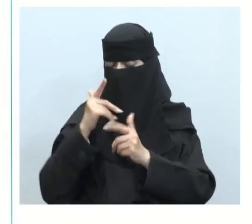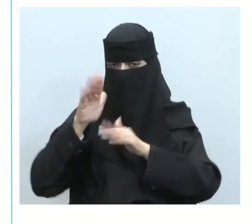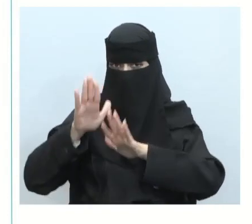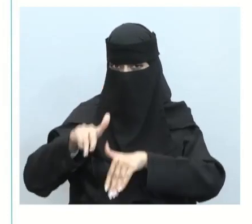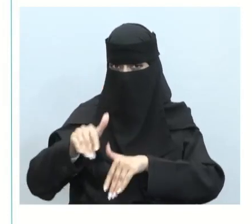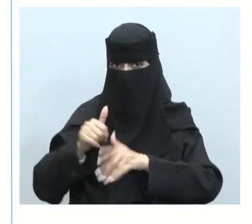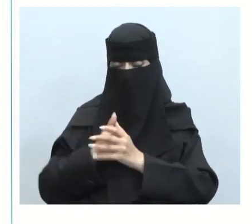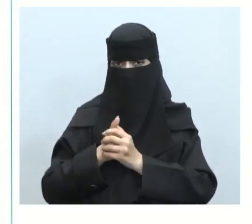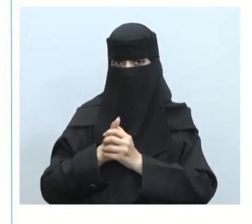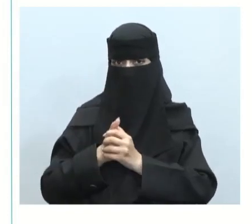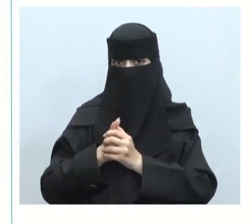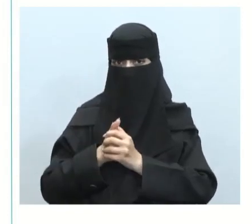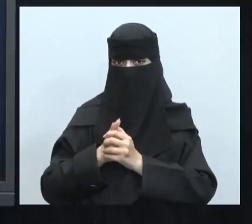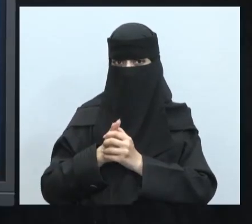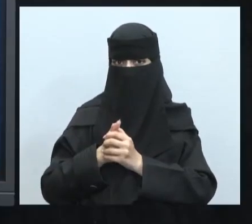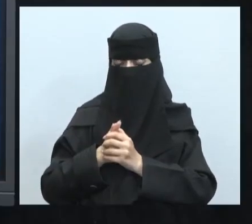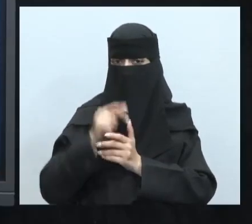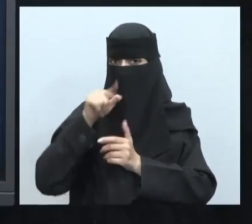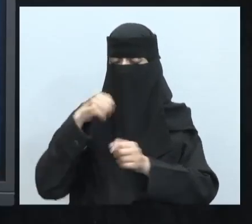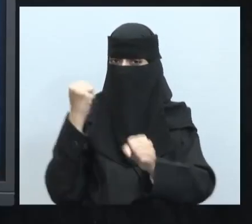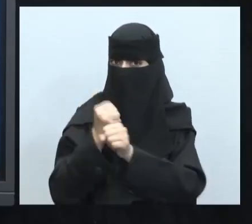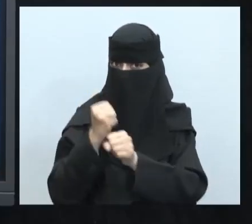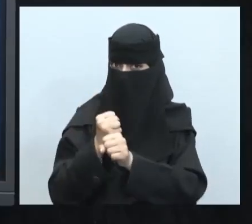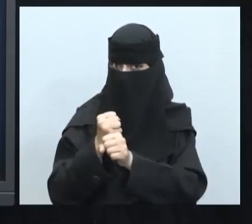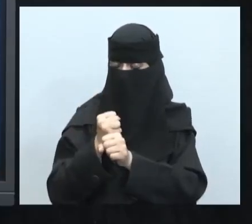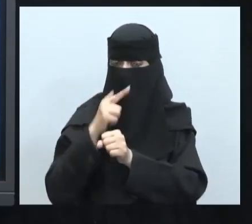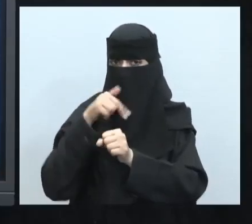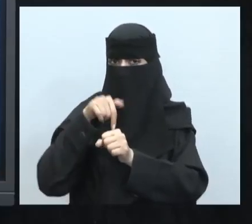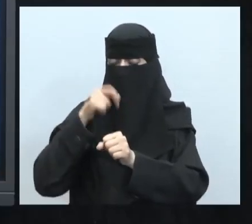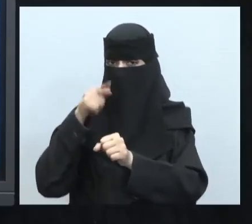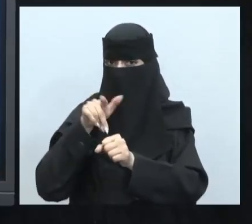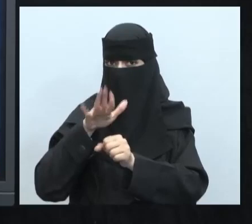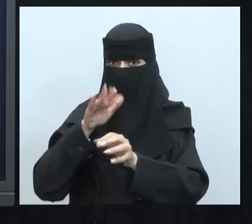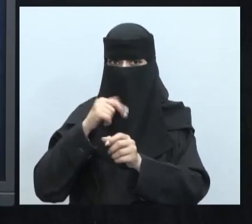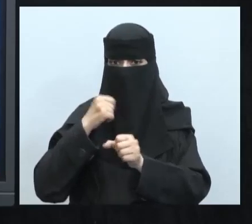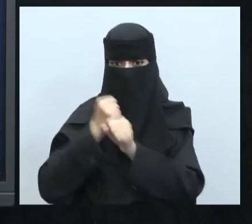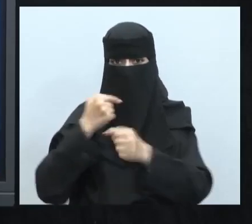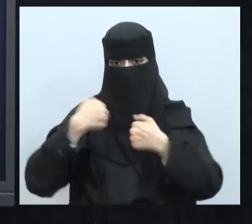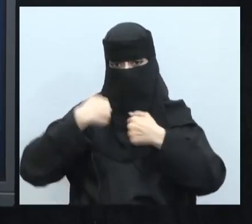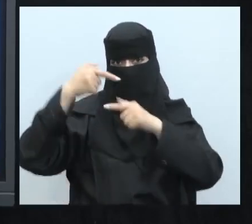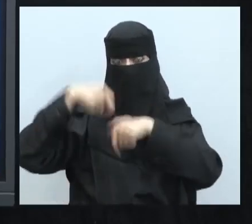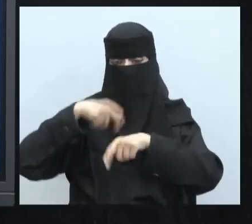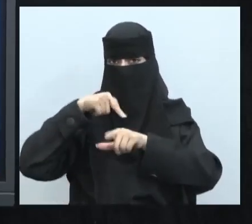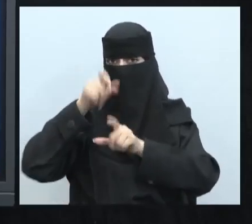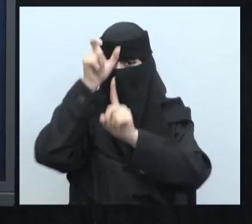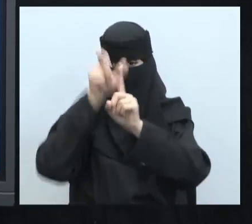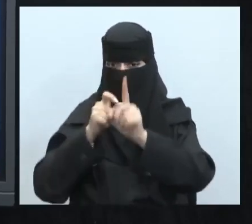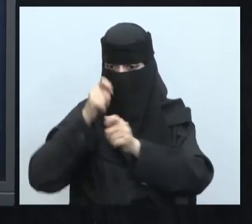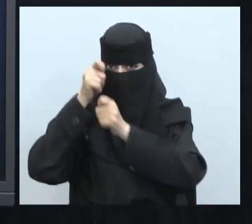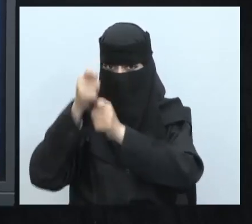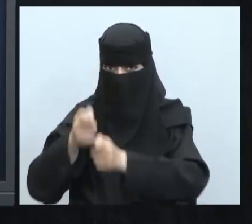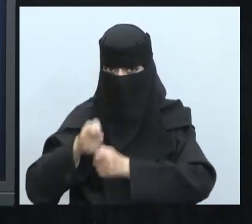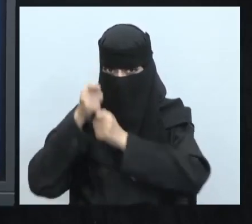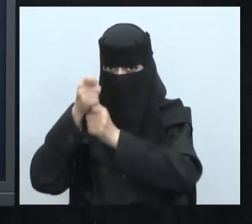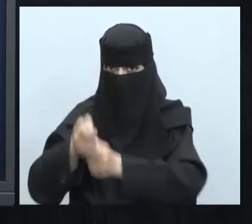يتم ذكرنا على العمل اليدوي اذا المزارع يقوم بالحرث والزراعه والحصاد باعمال الاعمال